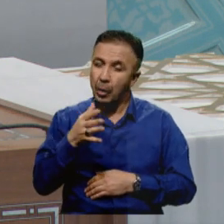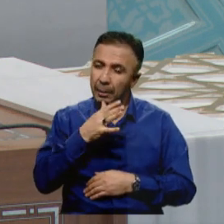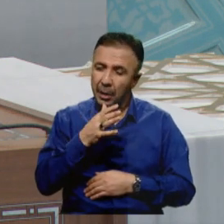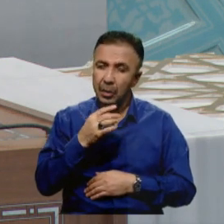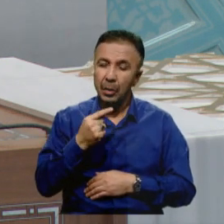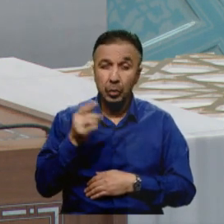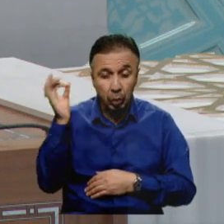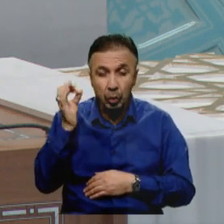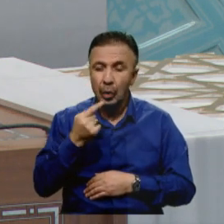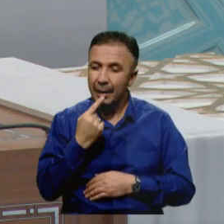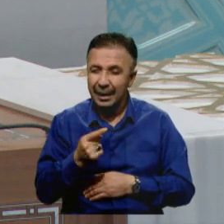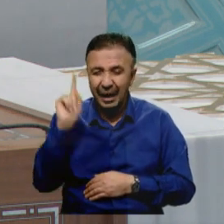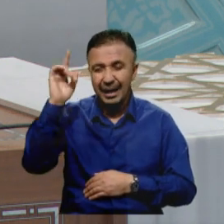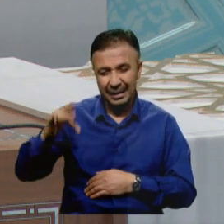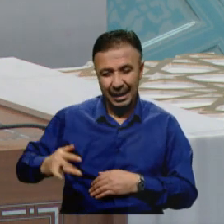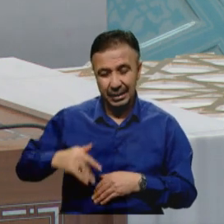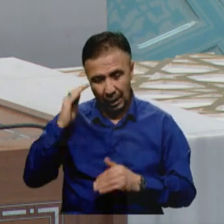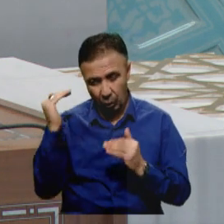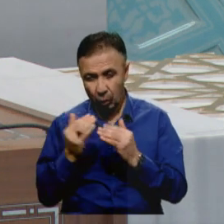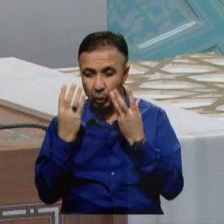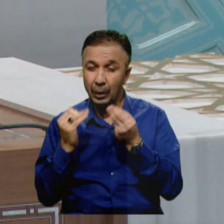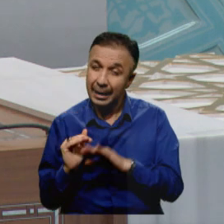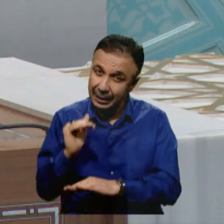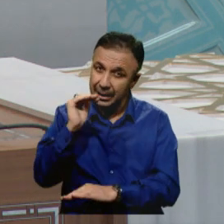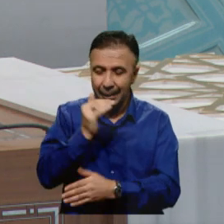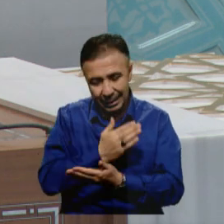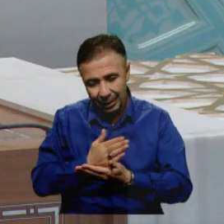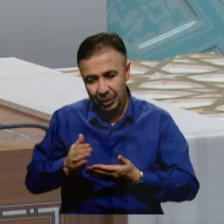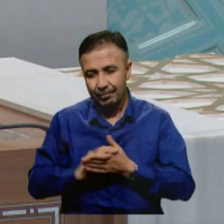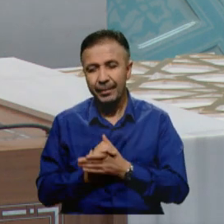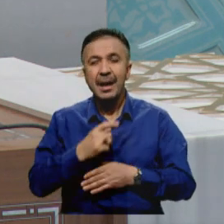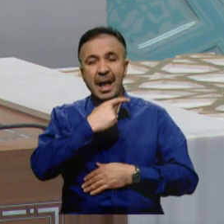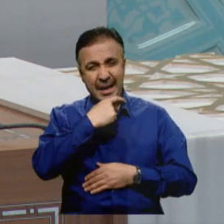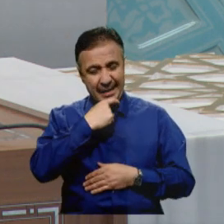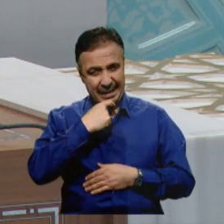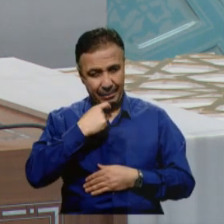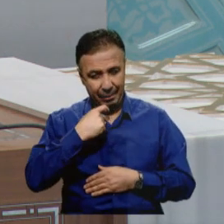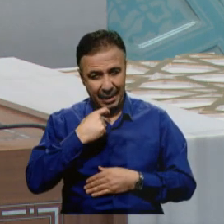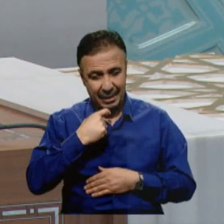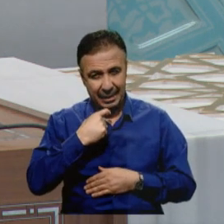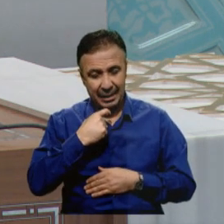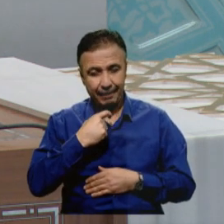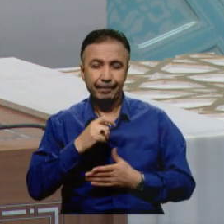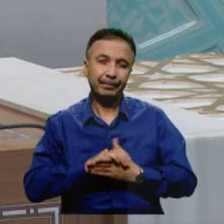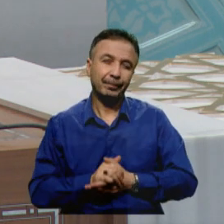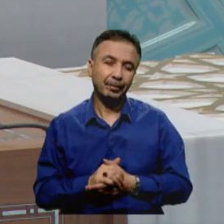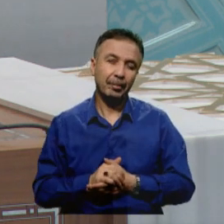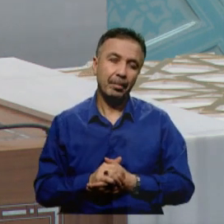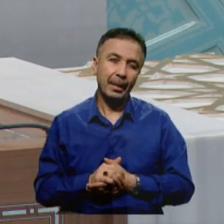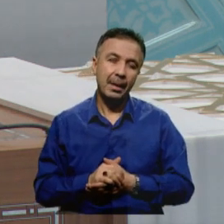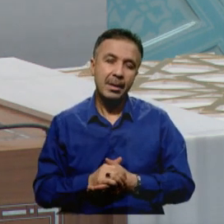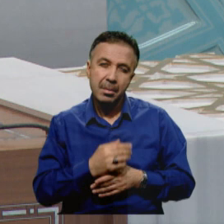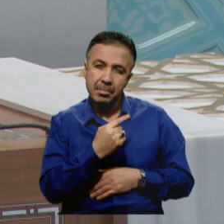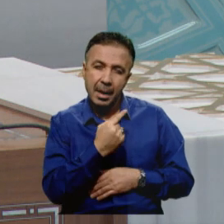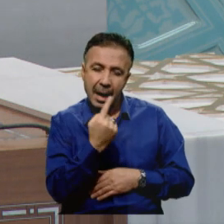rızasına göre yaşar. Değerli kardeşlerim, samimiyet Arapça samim kökünden gelir. Her bir